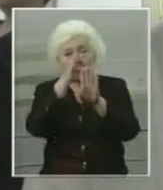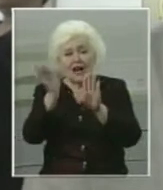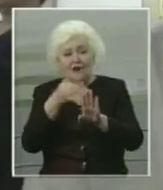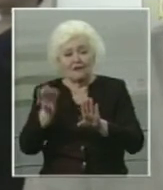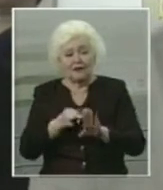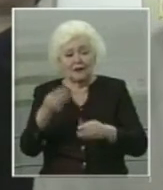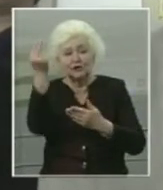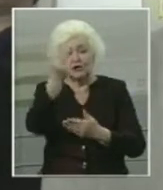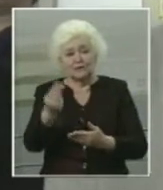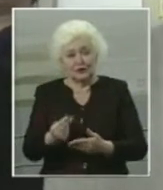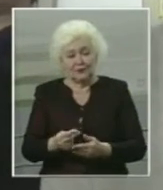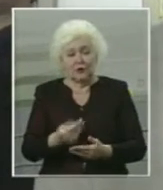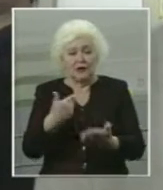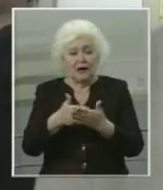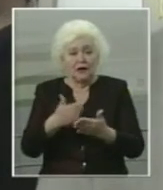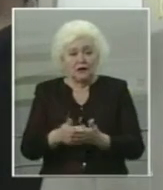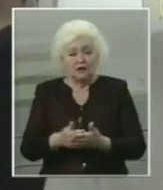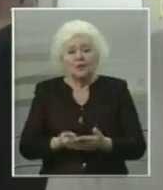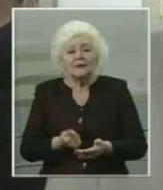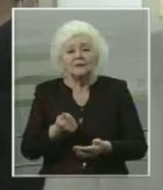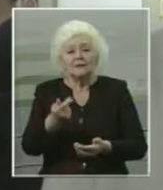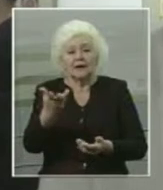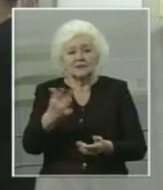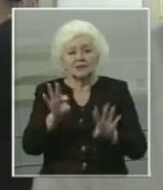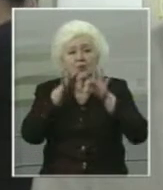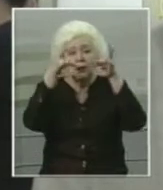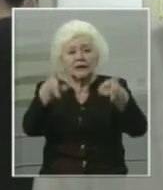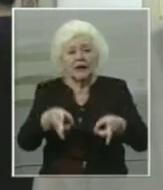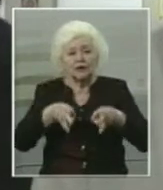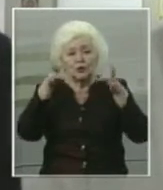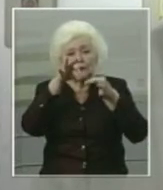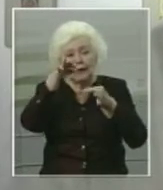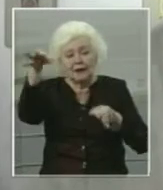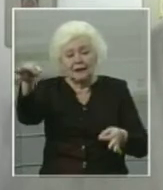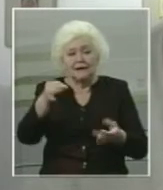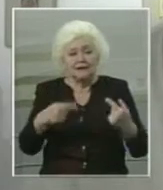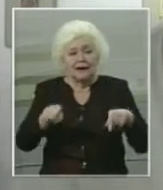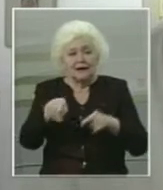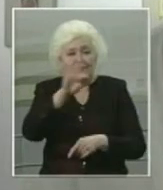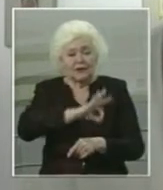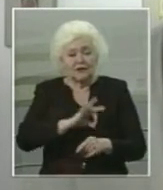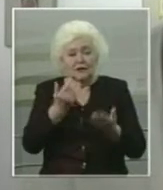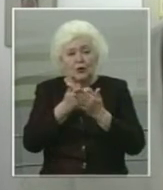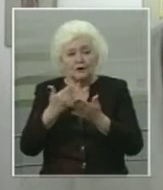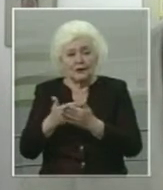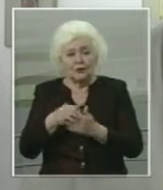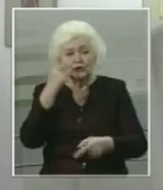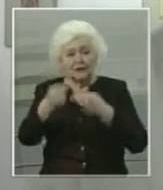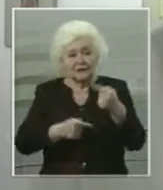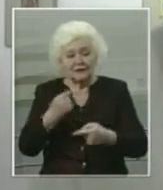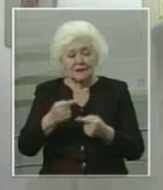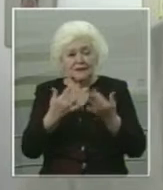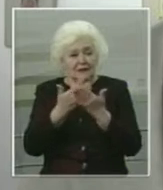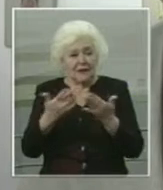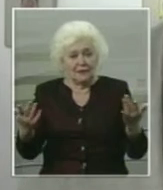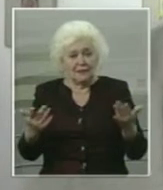вишиваним живописом. Тобто настільки тонка лінія, і вона використовує, здається, з одного боку традиційні